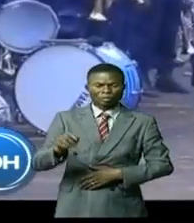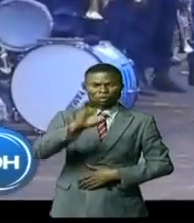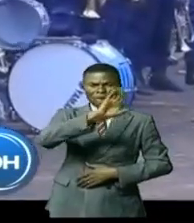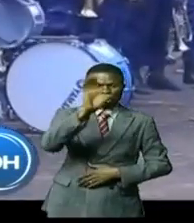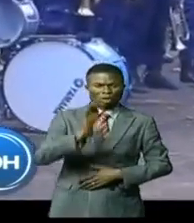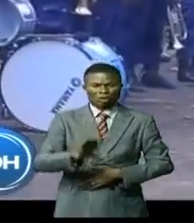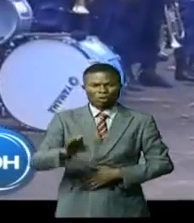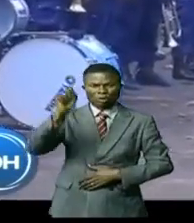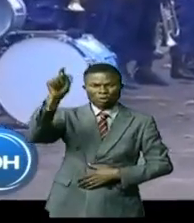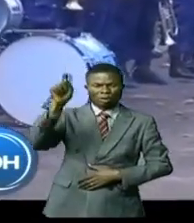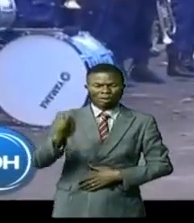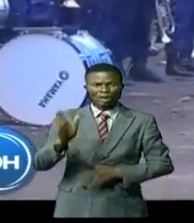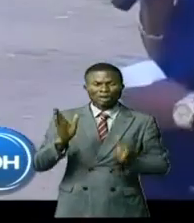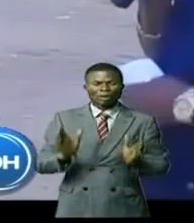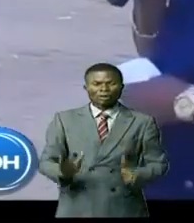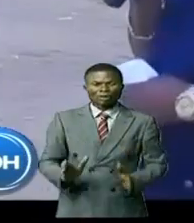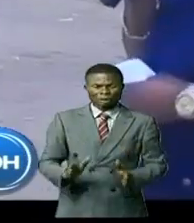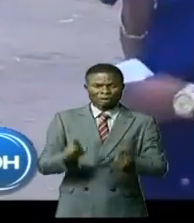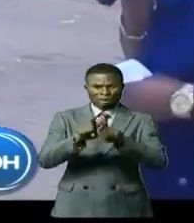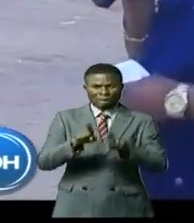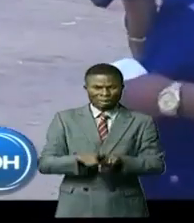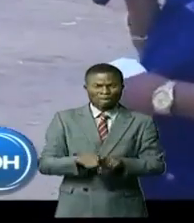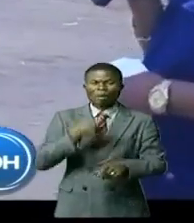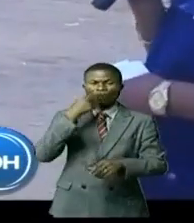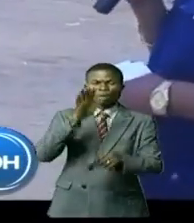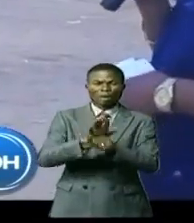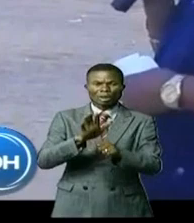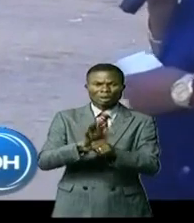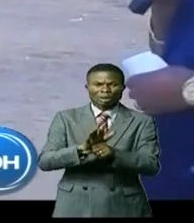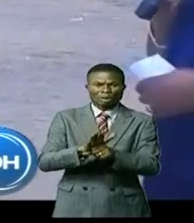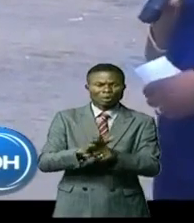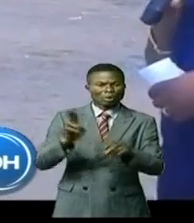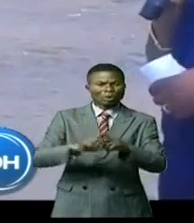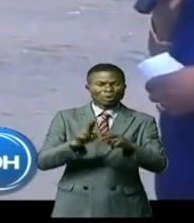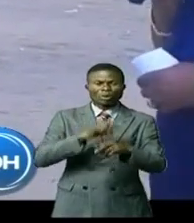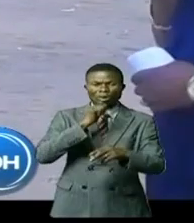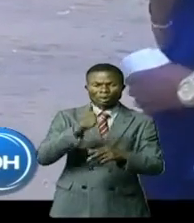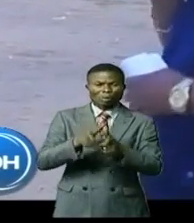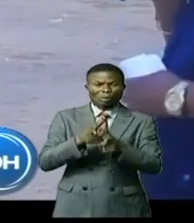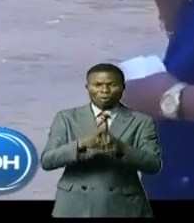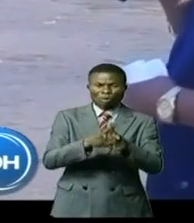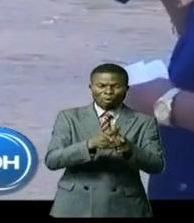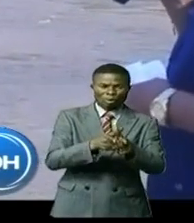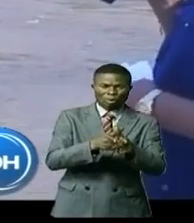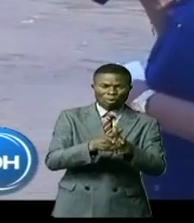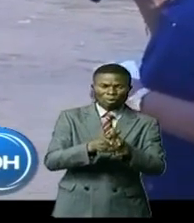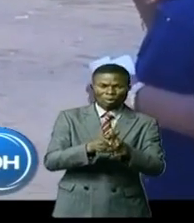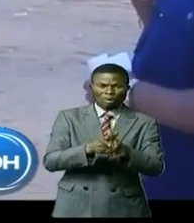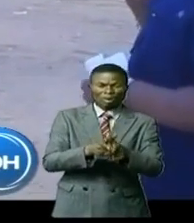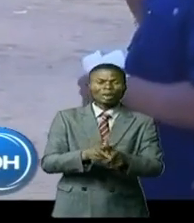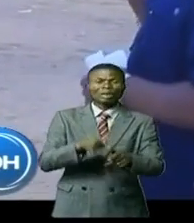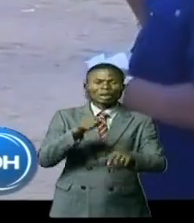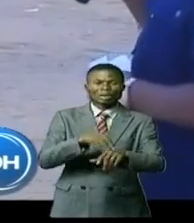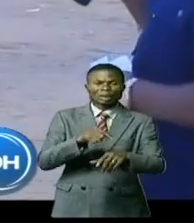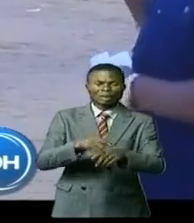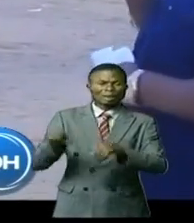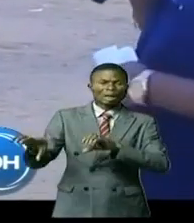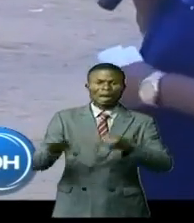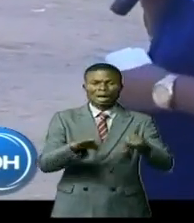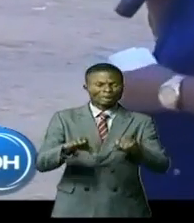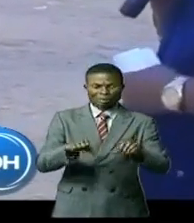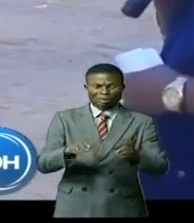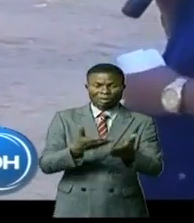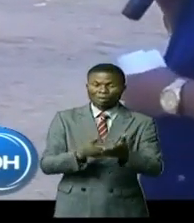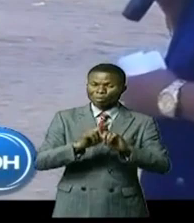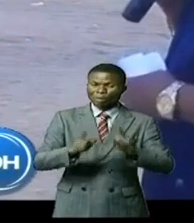divisionnaire Patience Mouchidia a aussi insisté sur la non-utilisation des armes non létales pendant les manifestations,